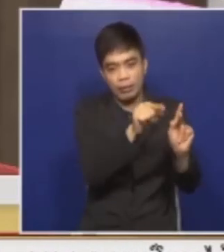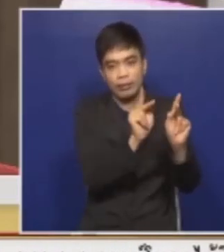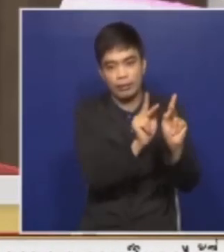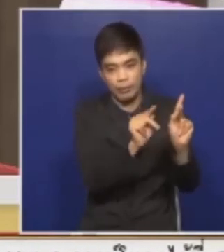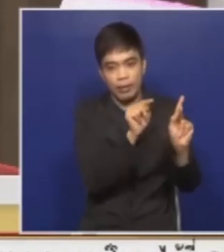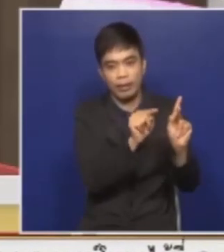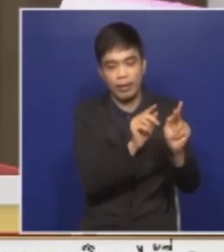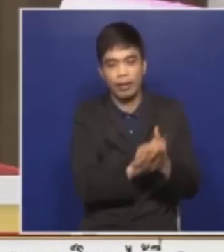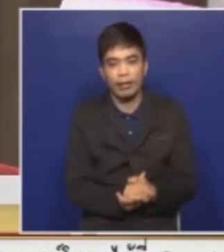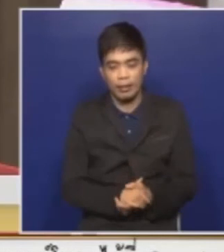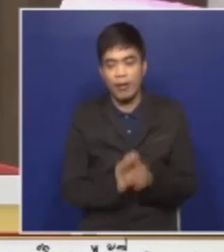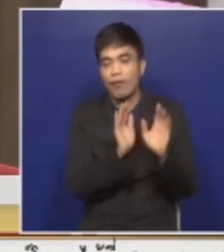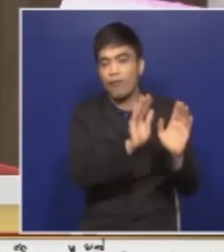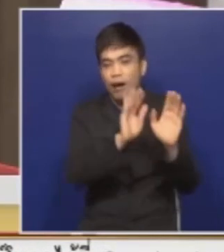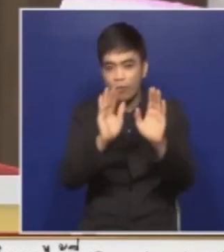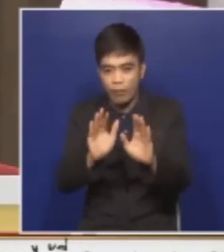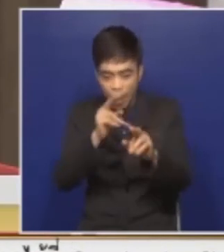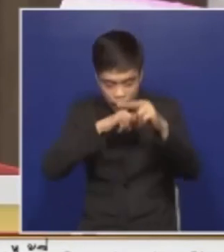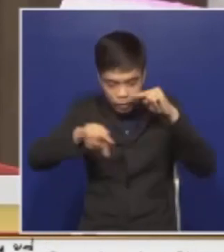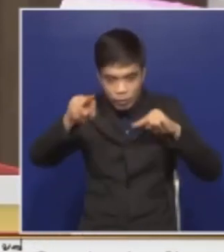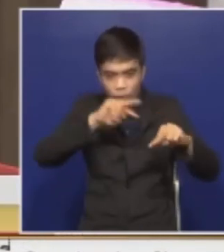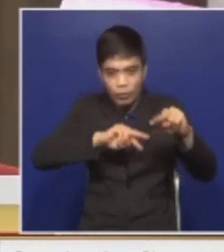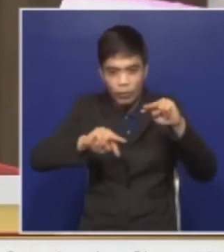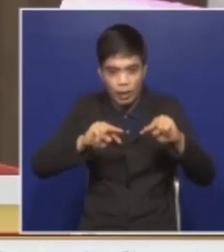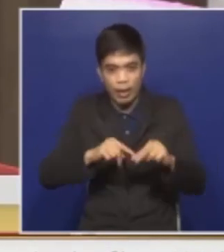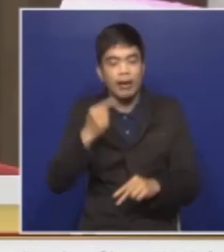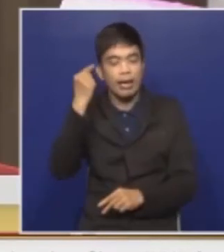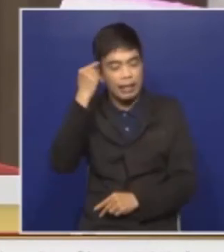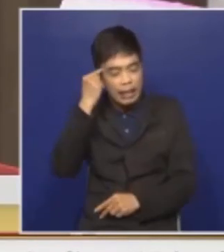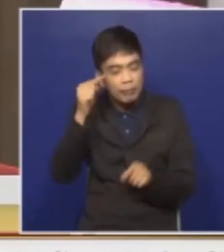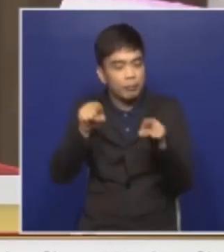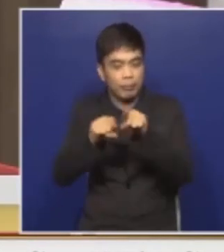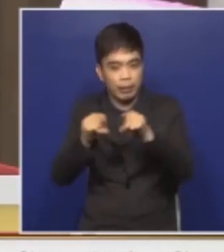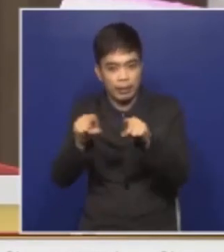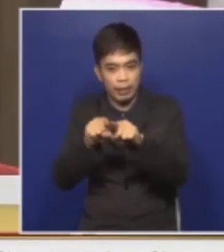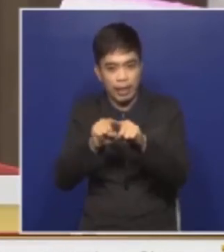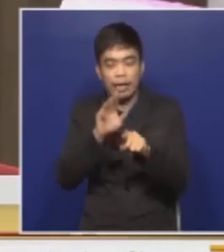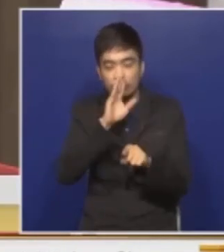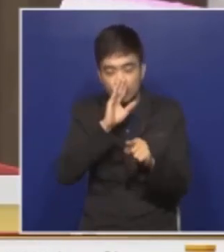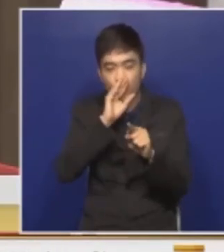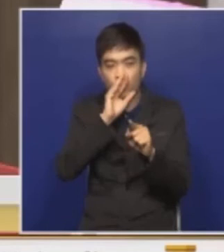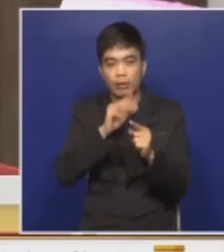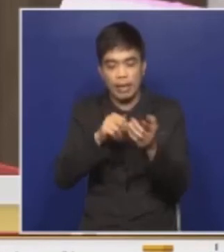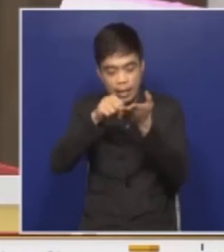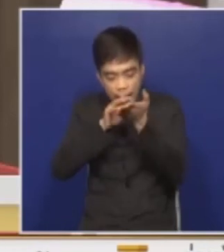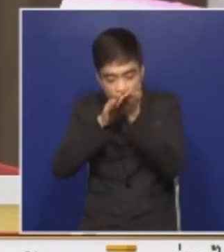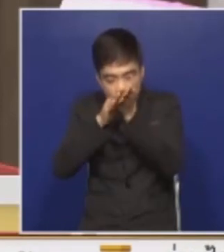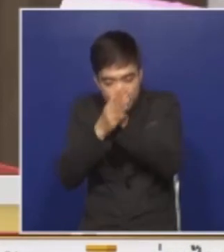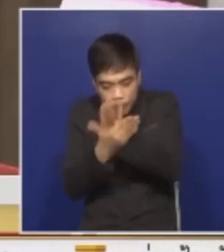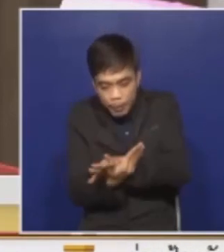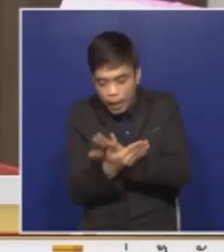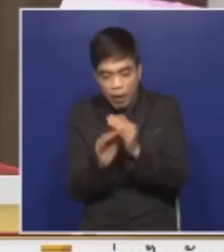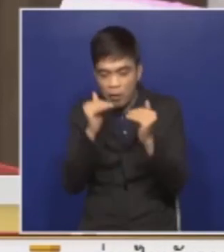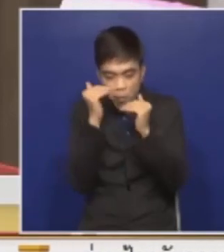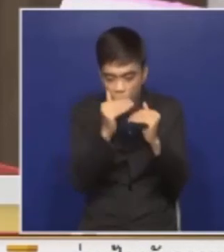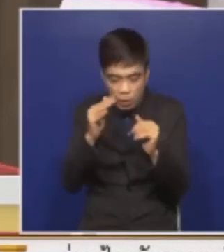ฝากท่านกรรมธิการไปดูในเรื่องนี้แต่ผมเห็นด้วยกับคำแปรยติที่สามารถที่จะปรับไม่ได้ฟิกไม่